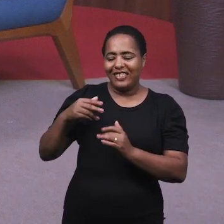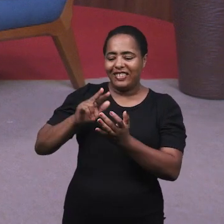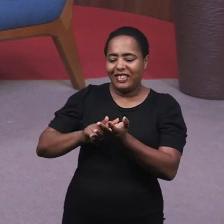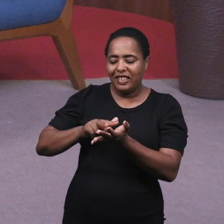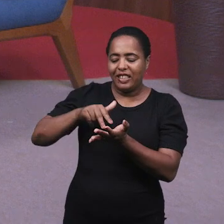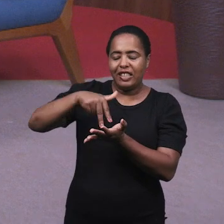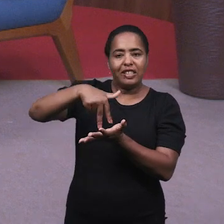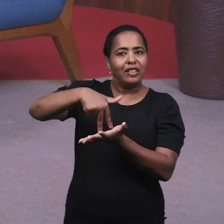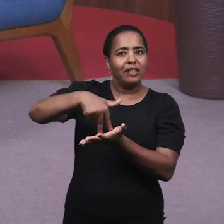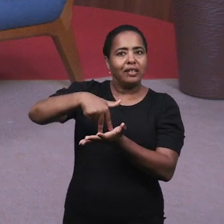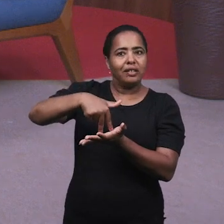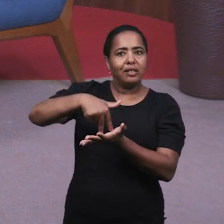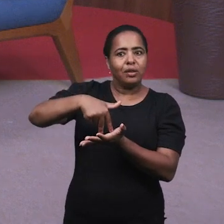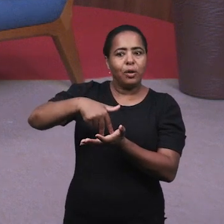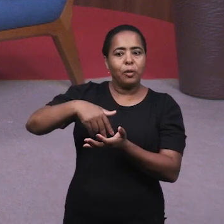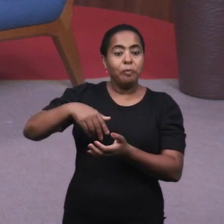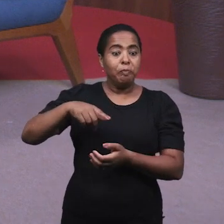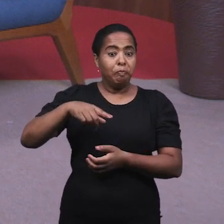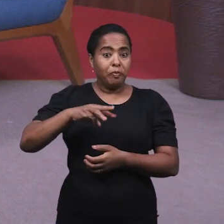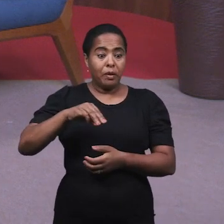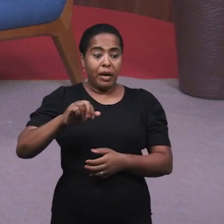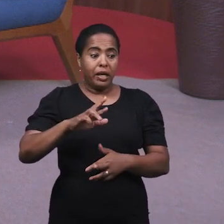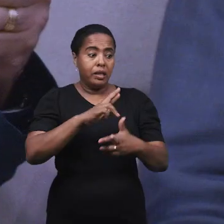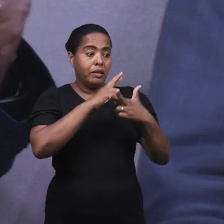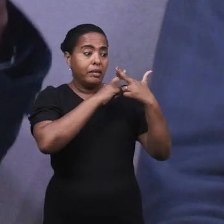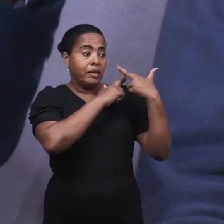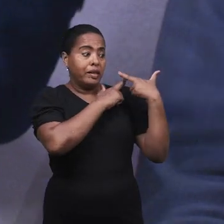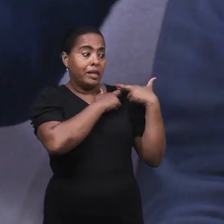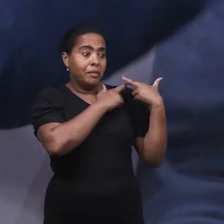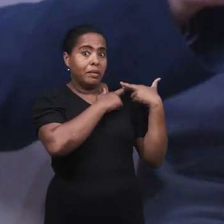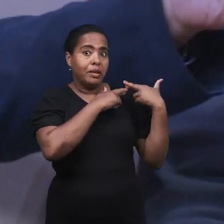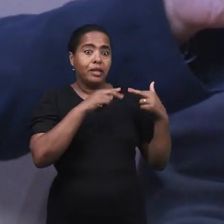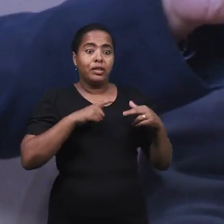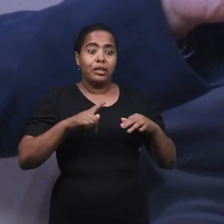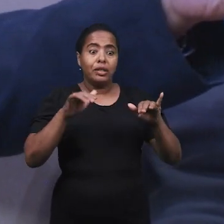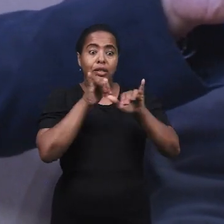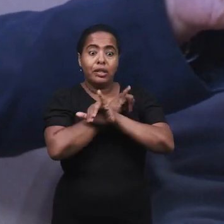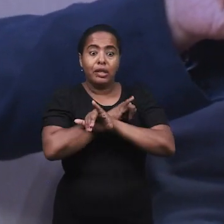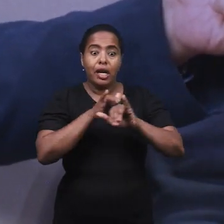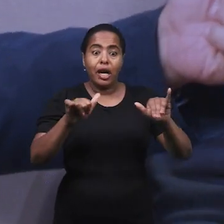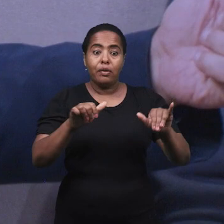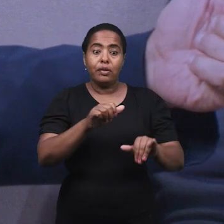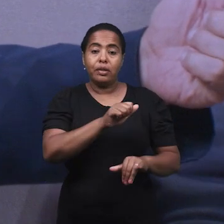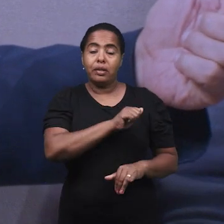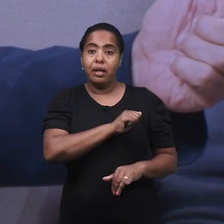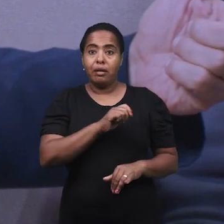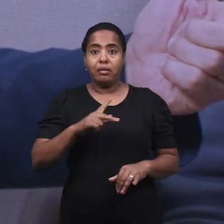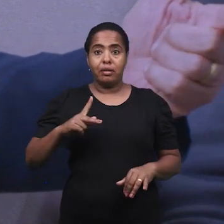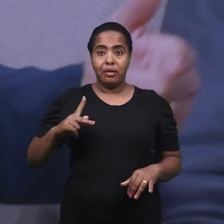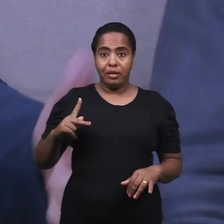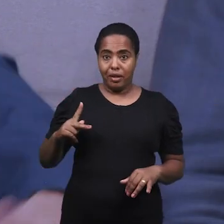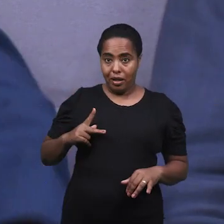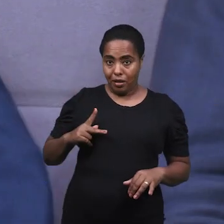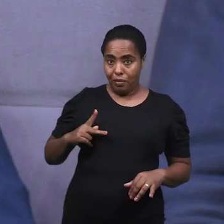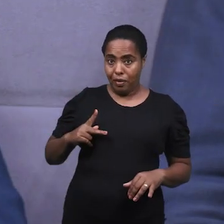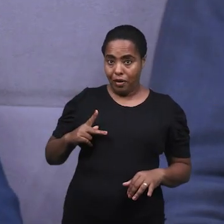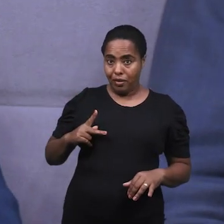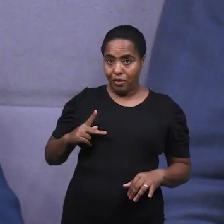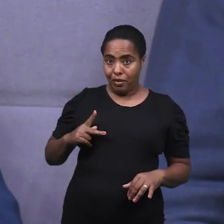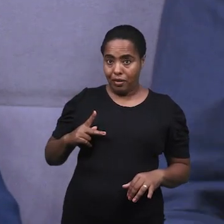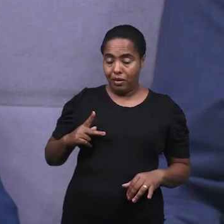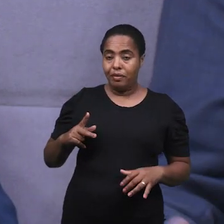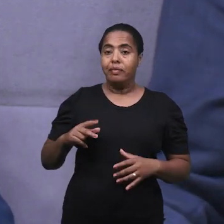mission d'annoncer aux apôtres, n'est-ce pas, qu'il était vivant. Nous pouvons même,